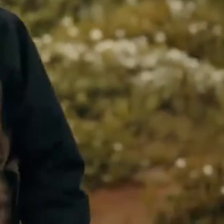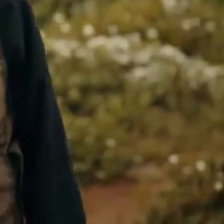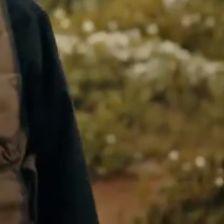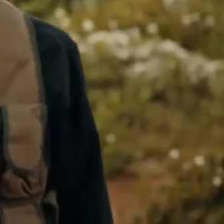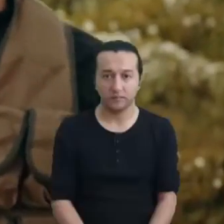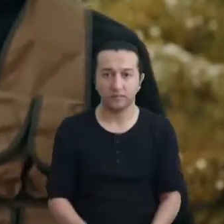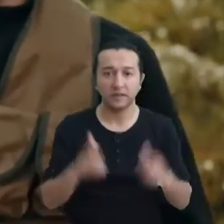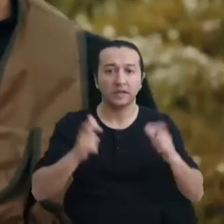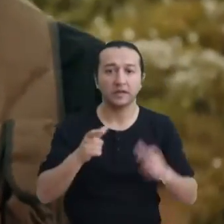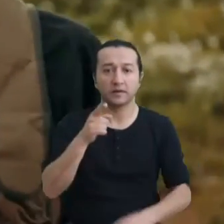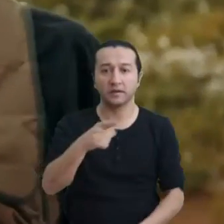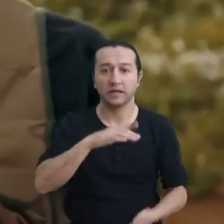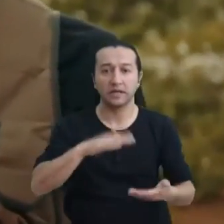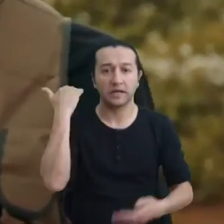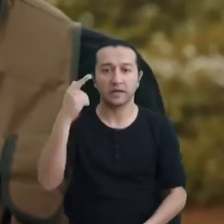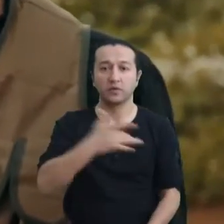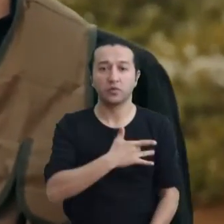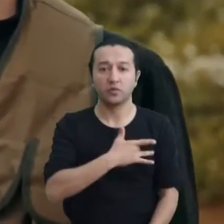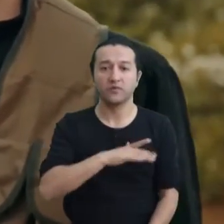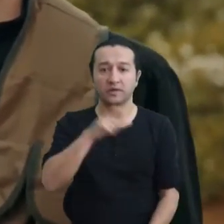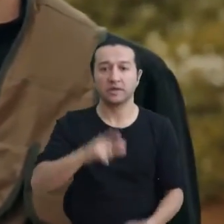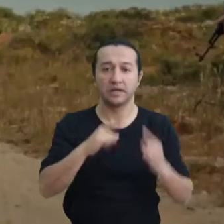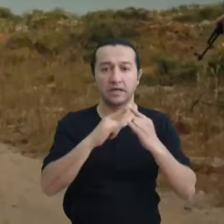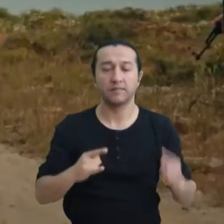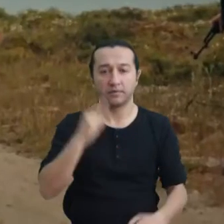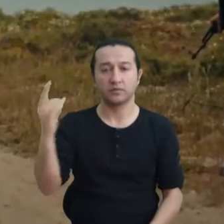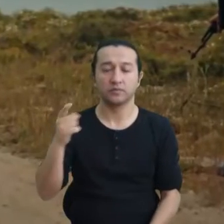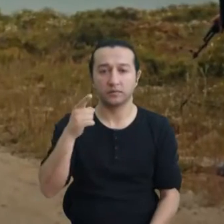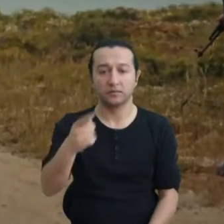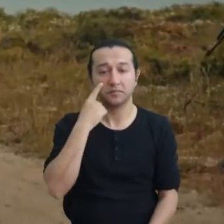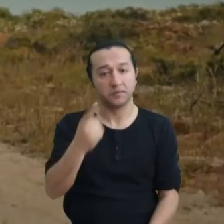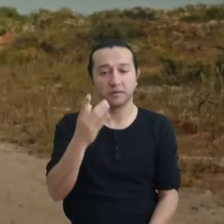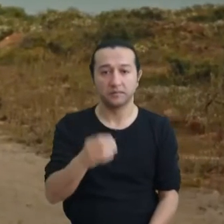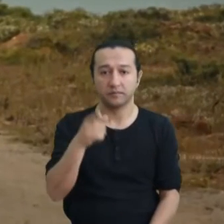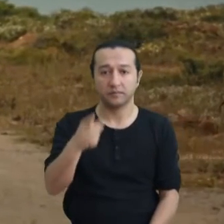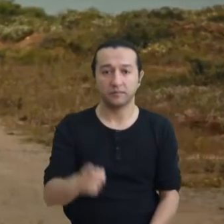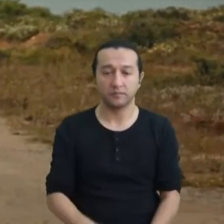Şoför indi. Nereye? Arkada gönüllüler var. Kampa götürüyor. Bir bakalım.